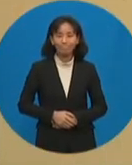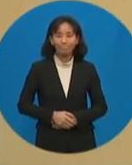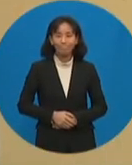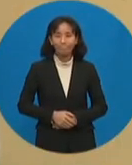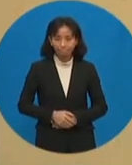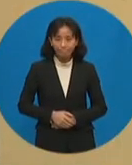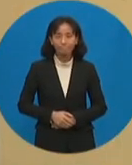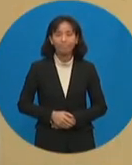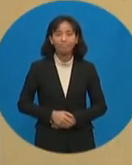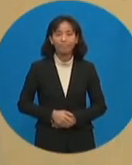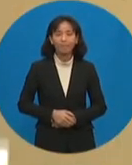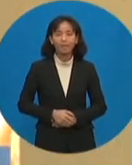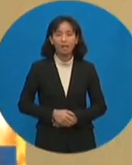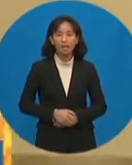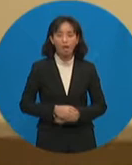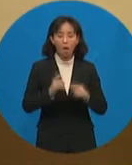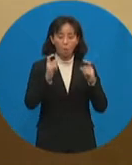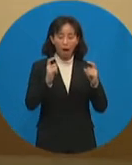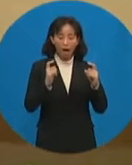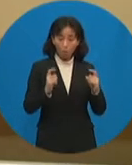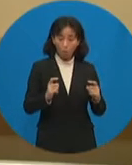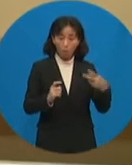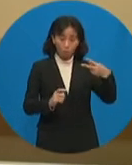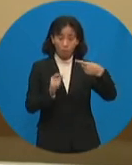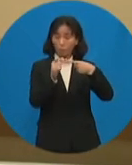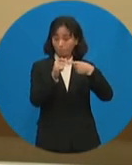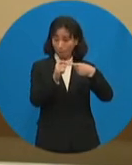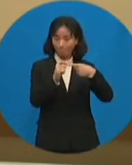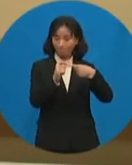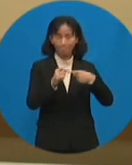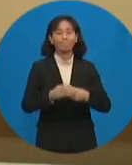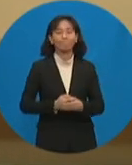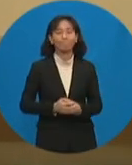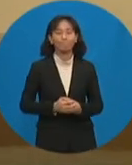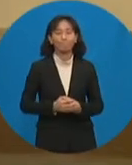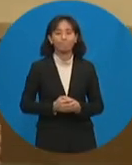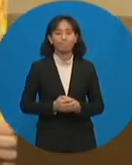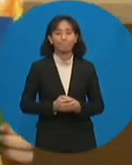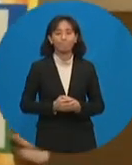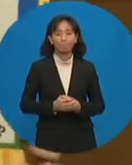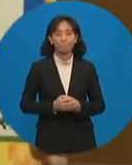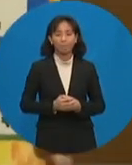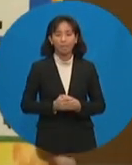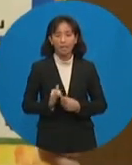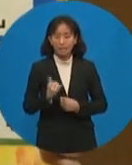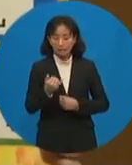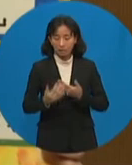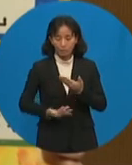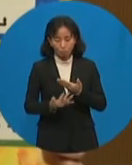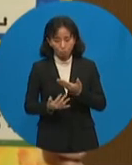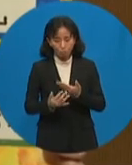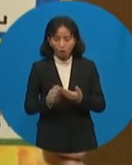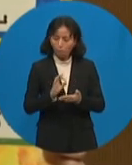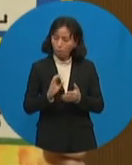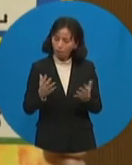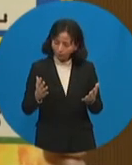さて、荒川もんじゃワードの一つ目を見ていきましょう。一つ目は、火を使わない